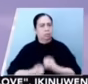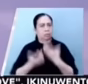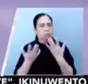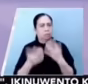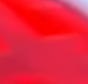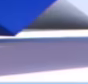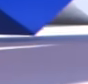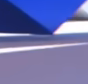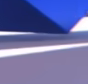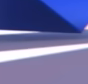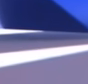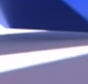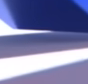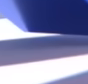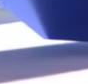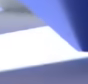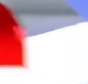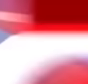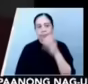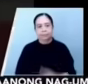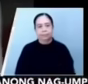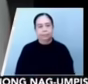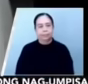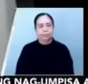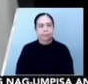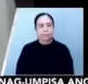si Darlene Kai.